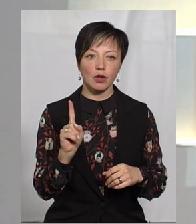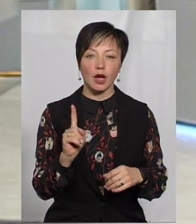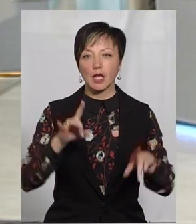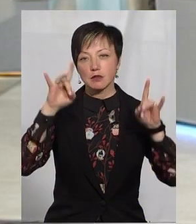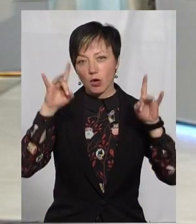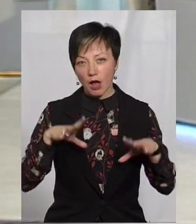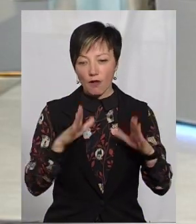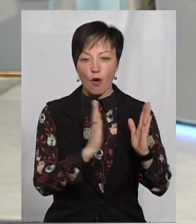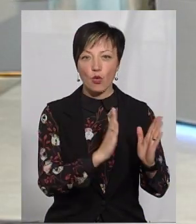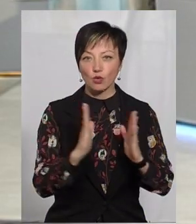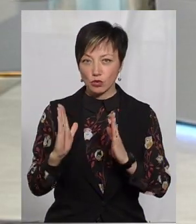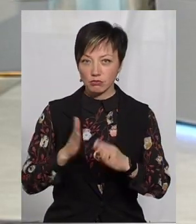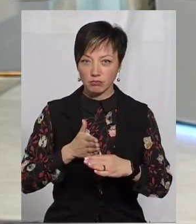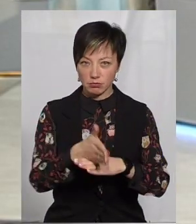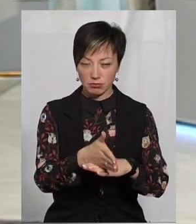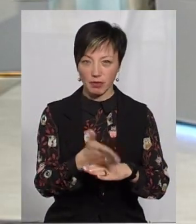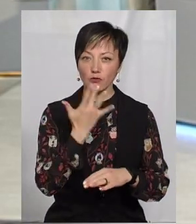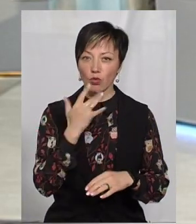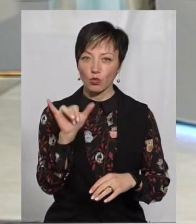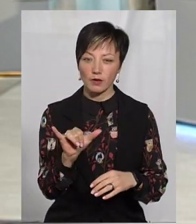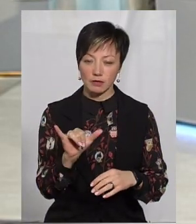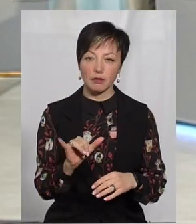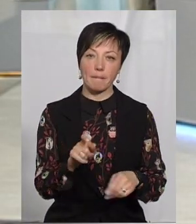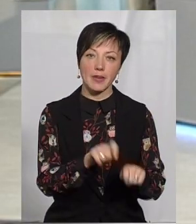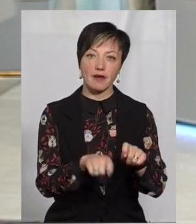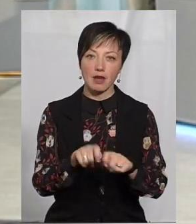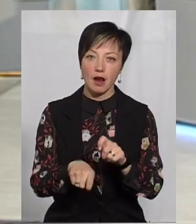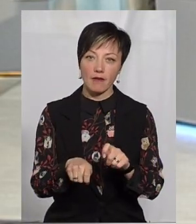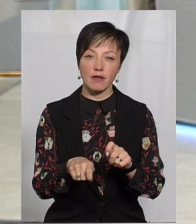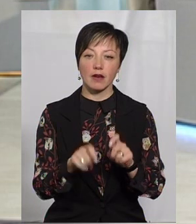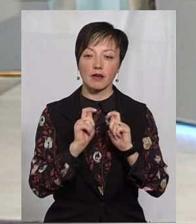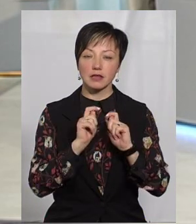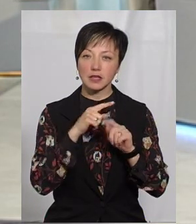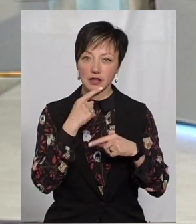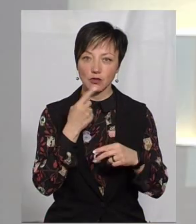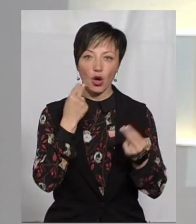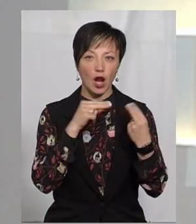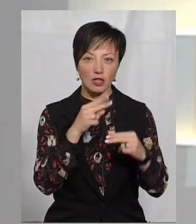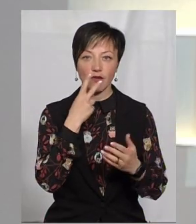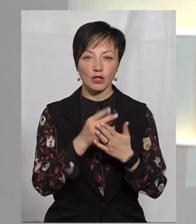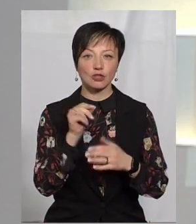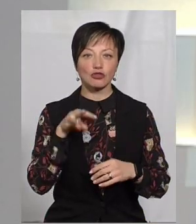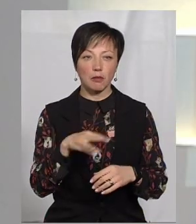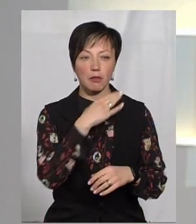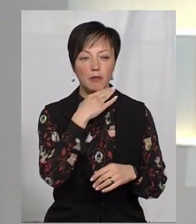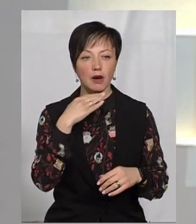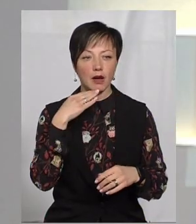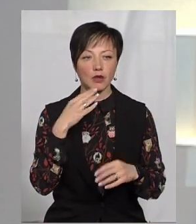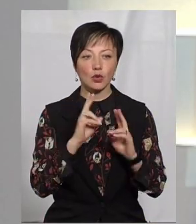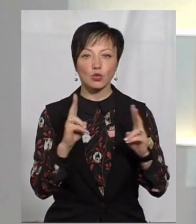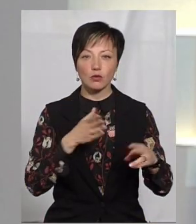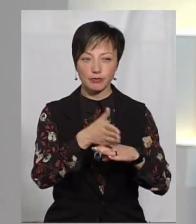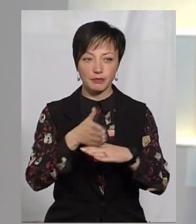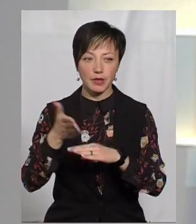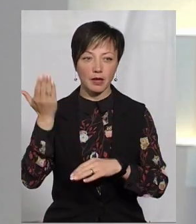і спонтанно в гуртожиток, ну, так, президент сьогодні заходив, перевіряв, до речі, відзначив, що краще він виглядає, ніж багато із тих, в